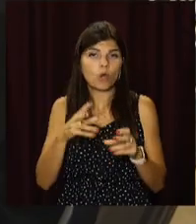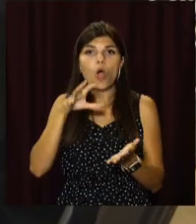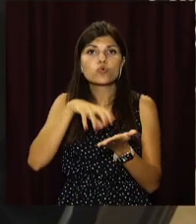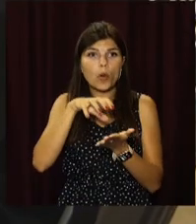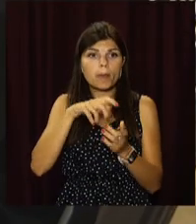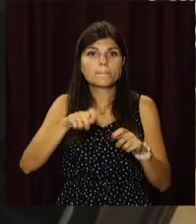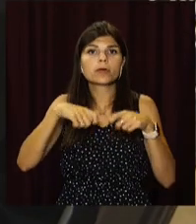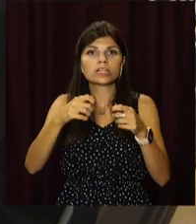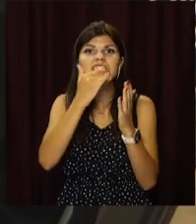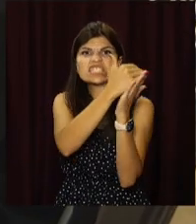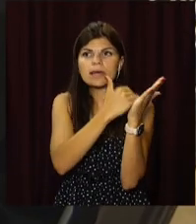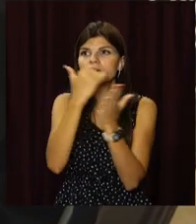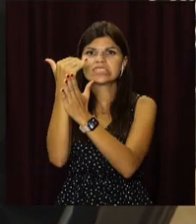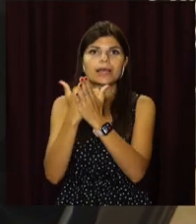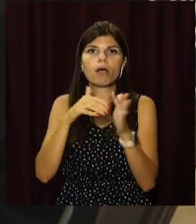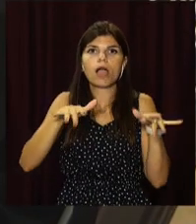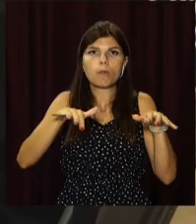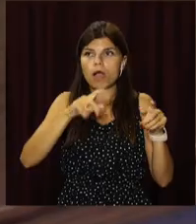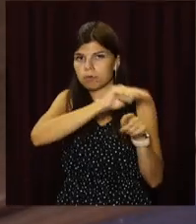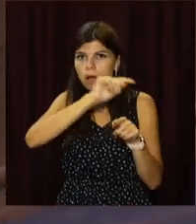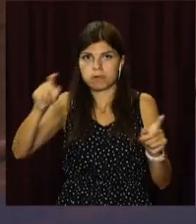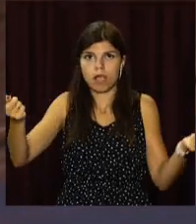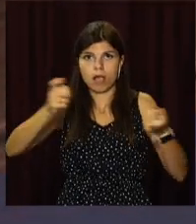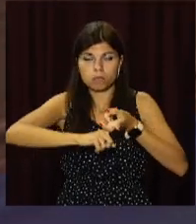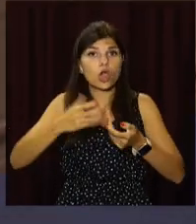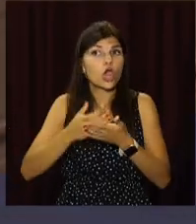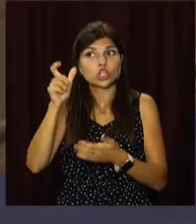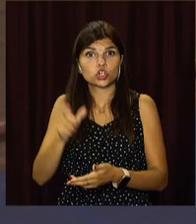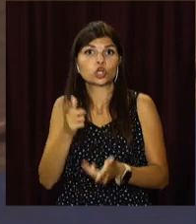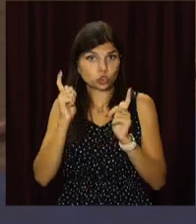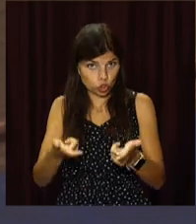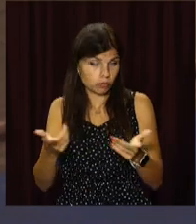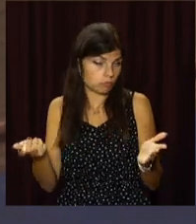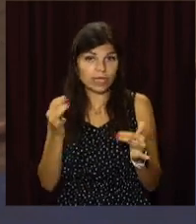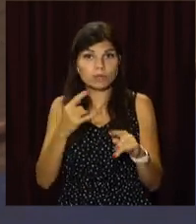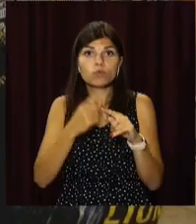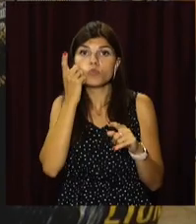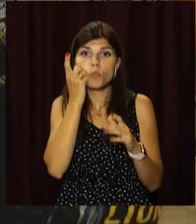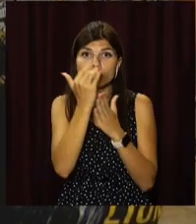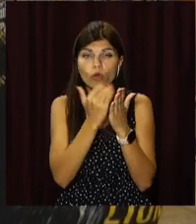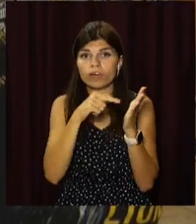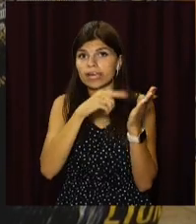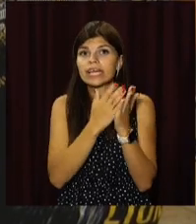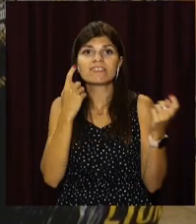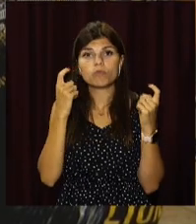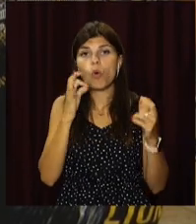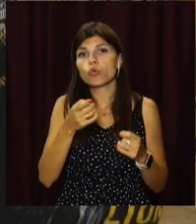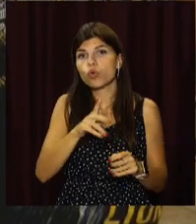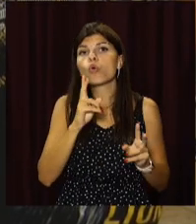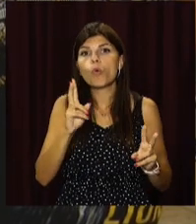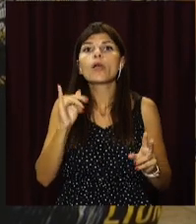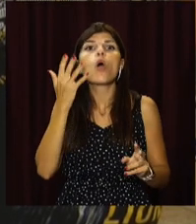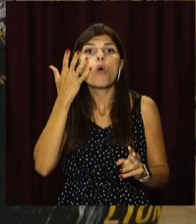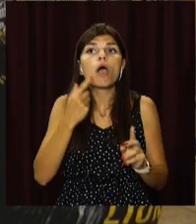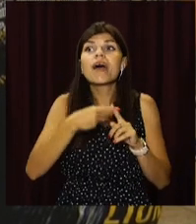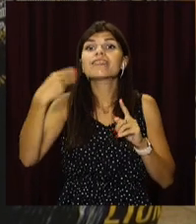документа передається із системи в систему та працює лише за згоди користувача. А ще у мобільному додатку міститься інформація про те, кому і